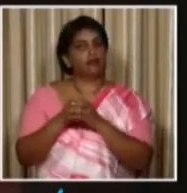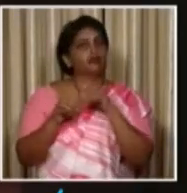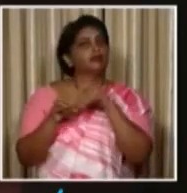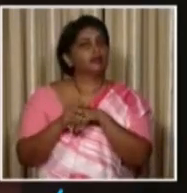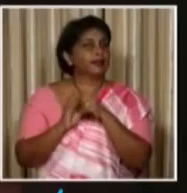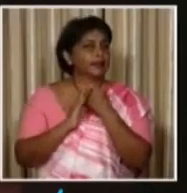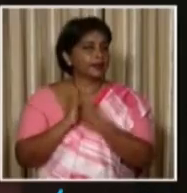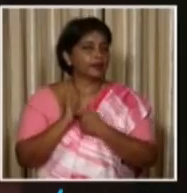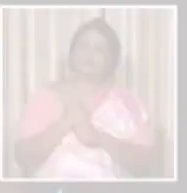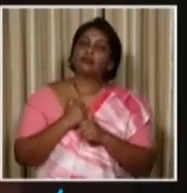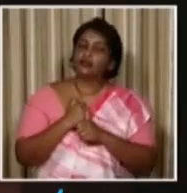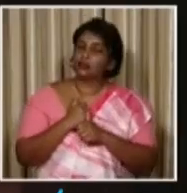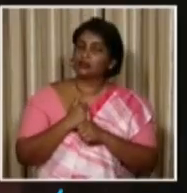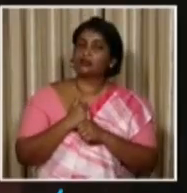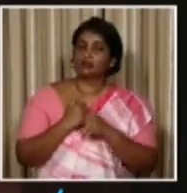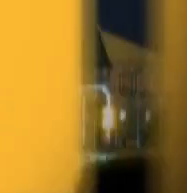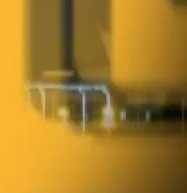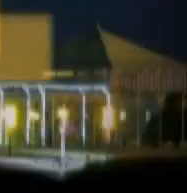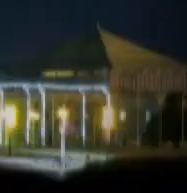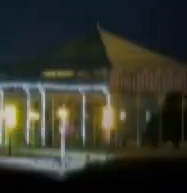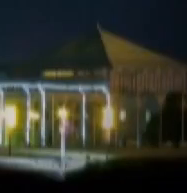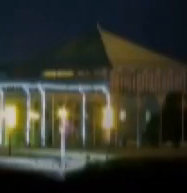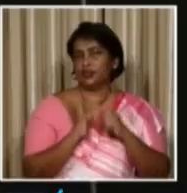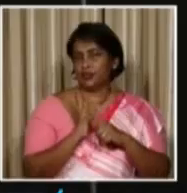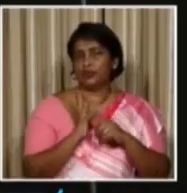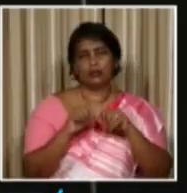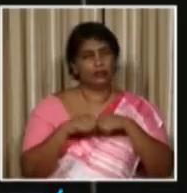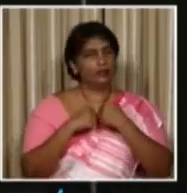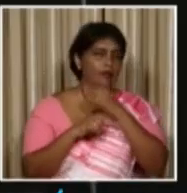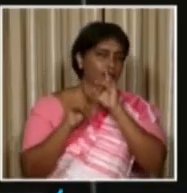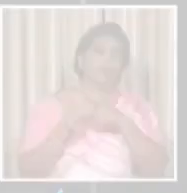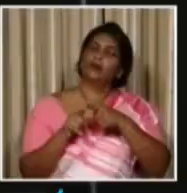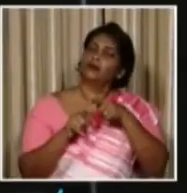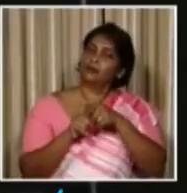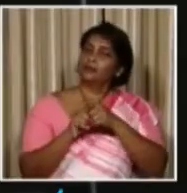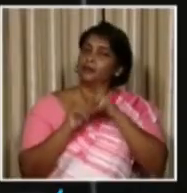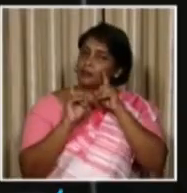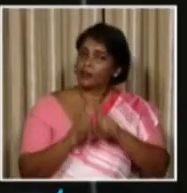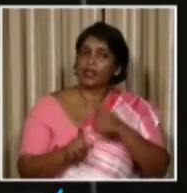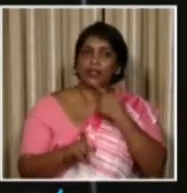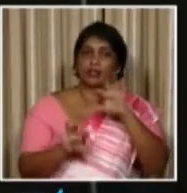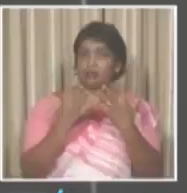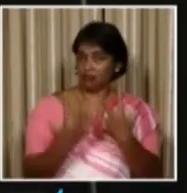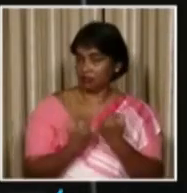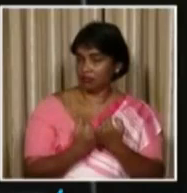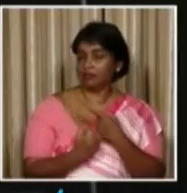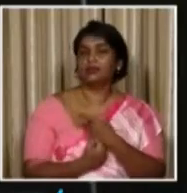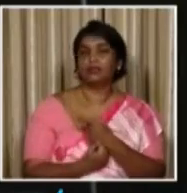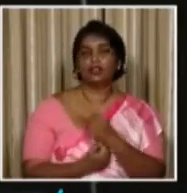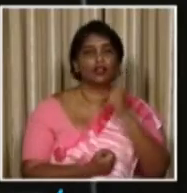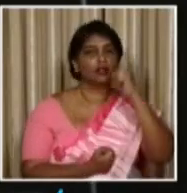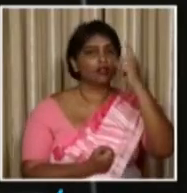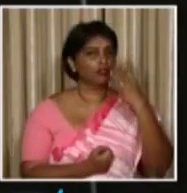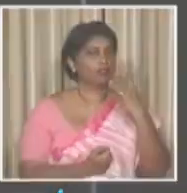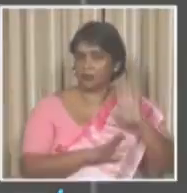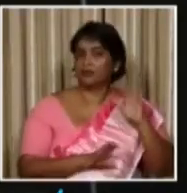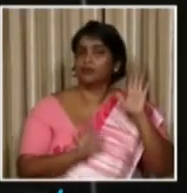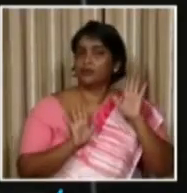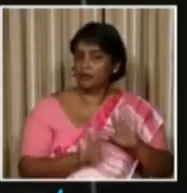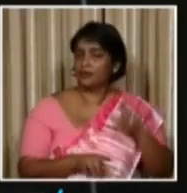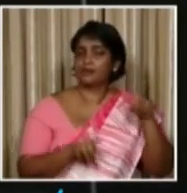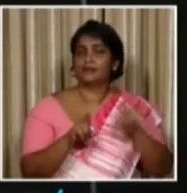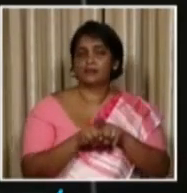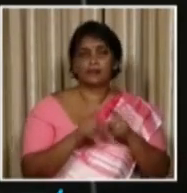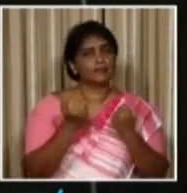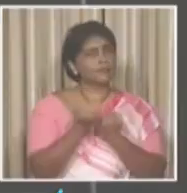නීති සම්පාදනය කරන්නට අපි කටයුතු කරනවා මේ වෙනකොට දලු ලැබෙන ප්‍රමාණය තුනෙන් එකකට අඩු වෙලා තියෙනවා